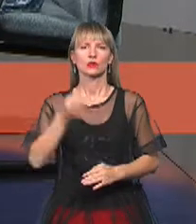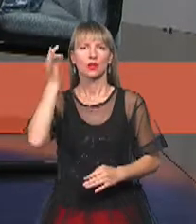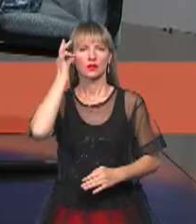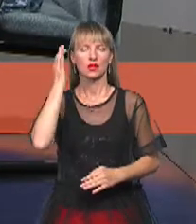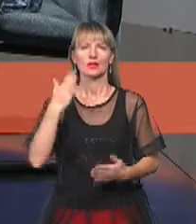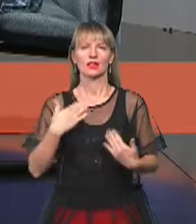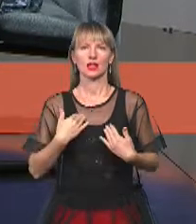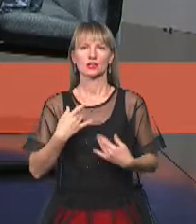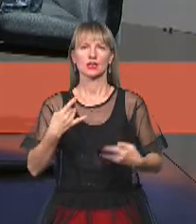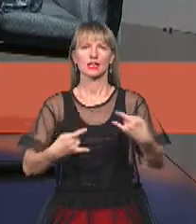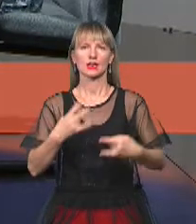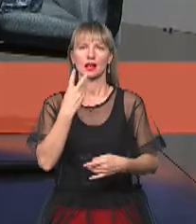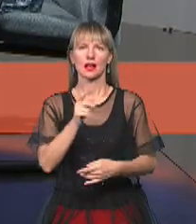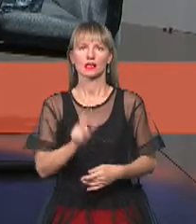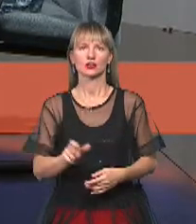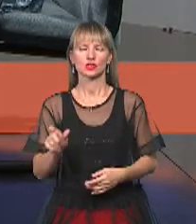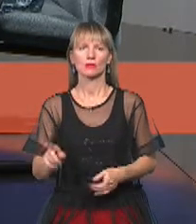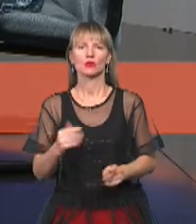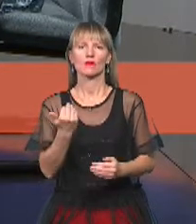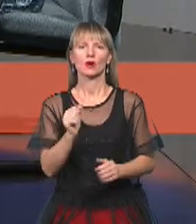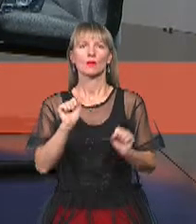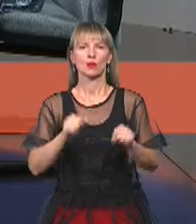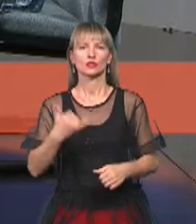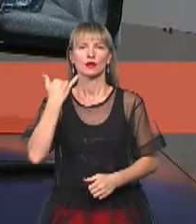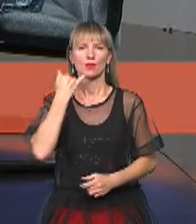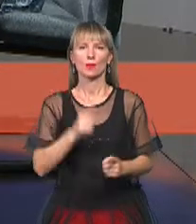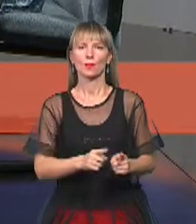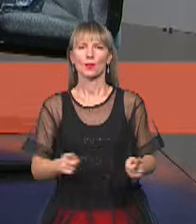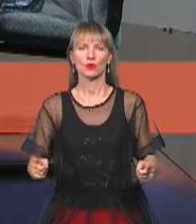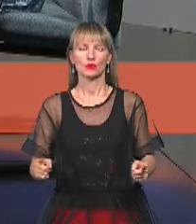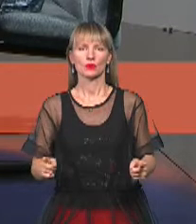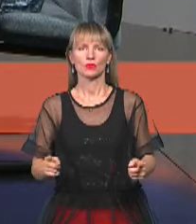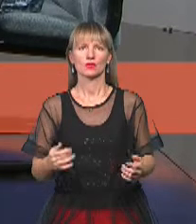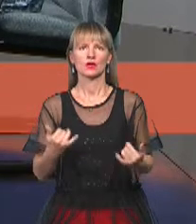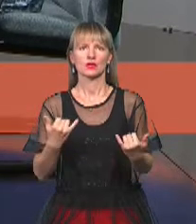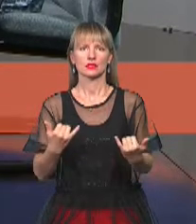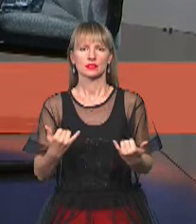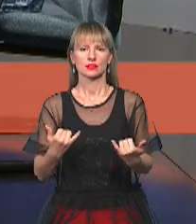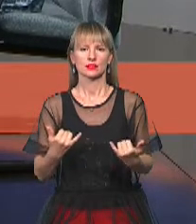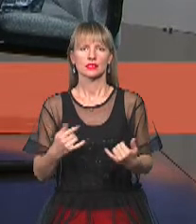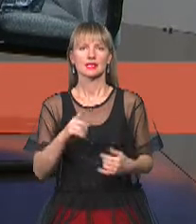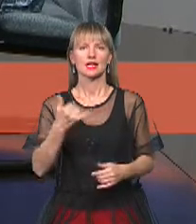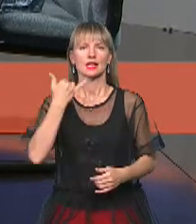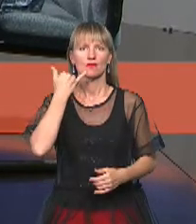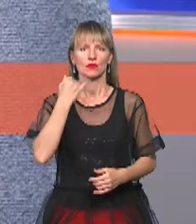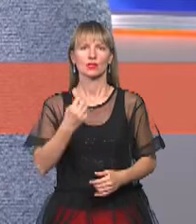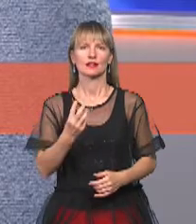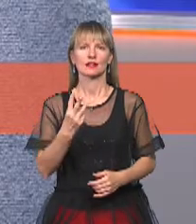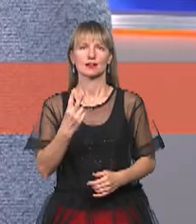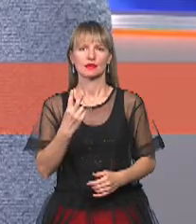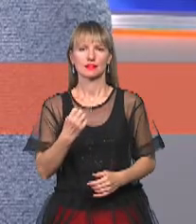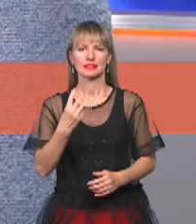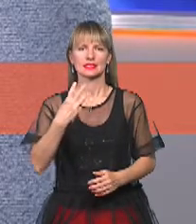нагадати нашим телеглядачам, що ви можете телефонувати протягом ефіру до нашої студії за телефоном